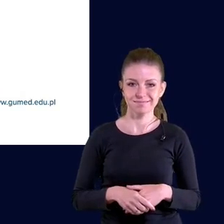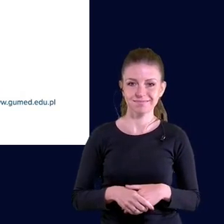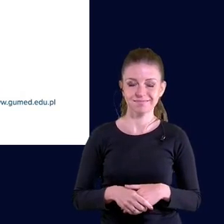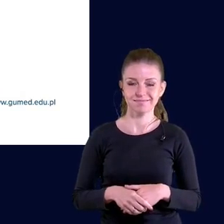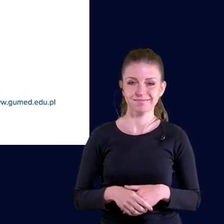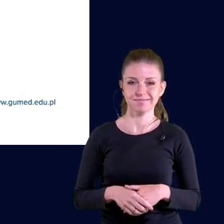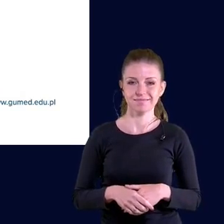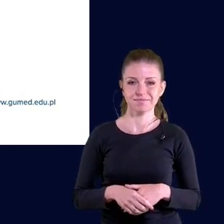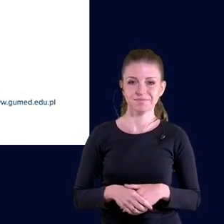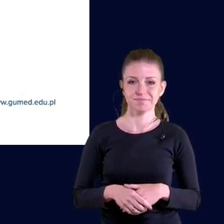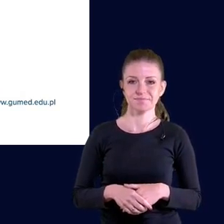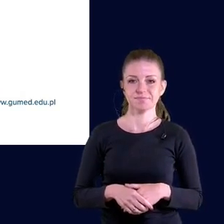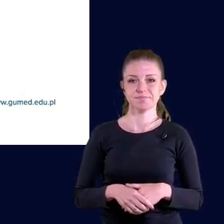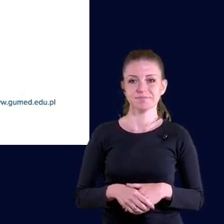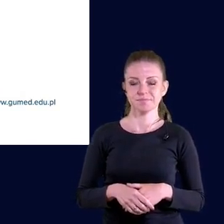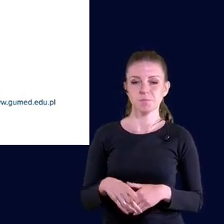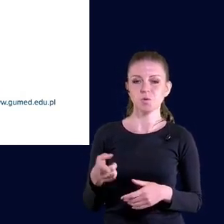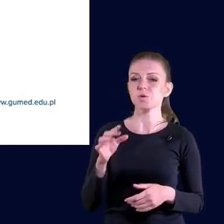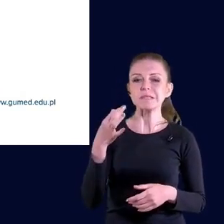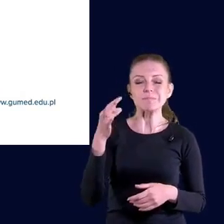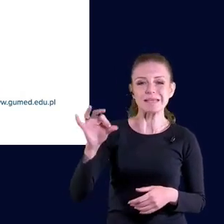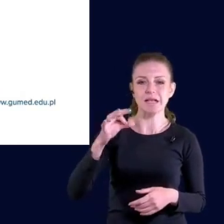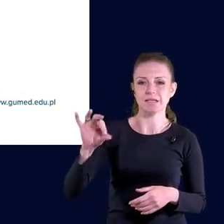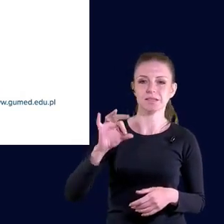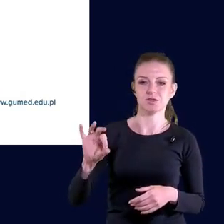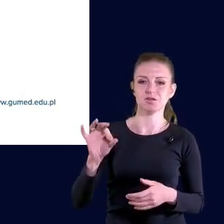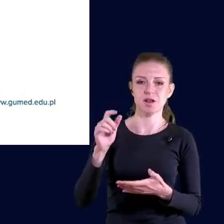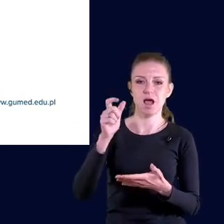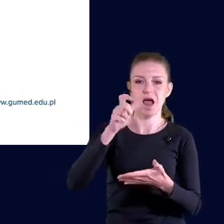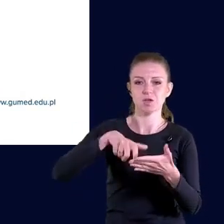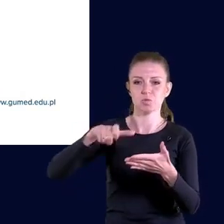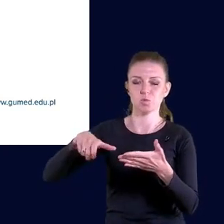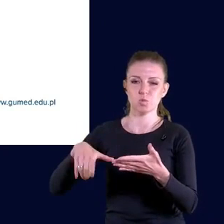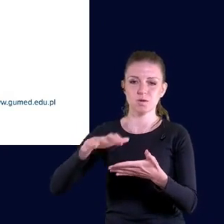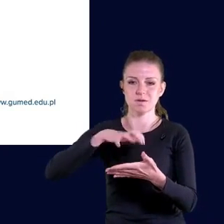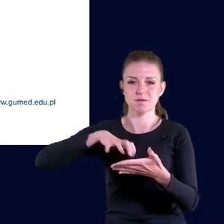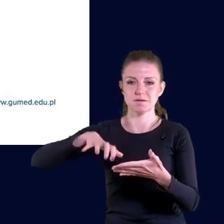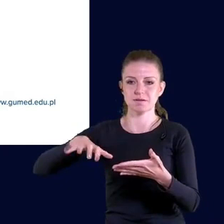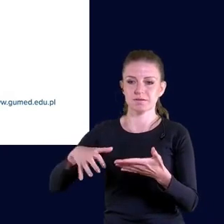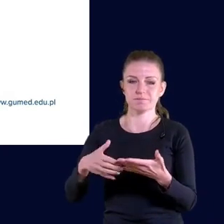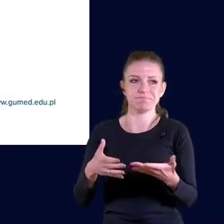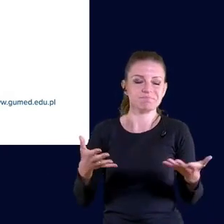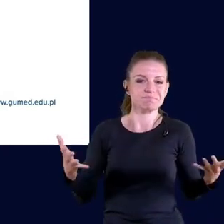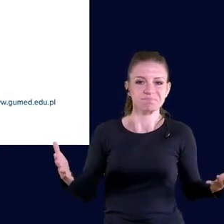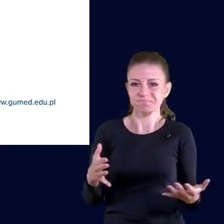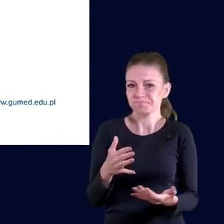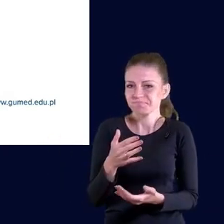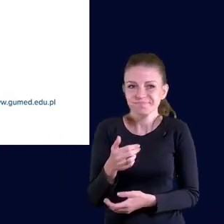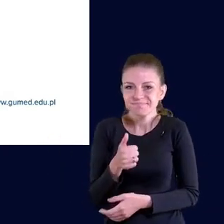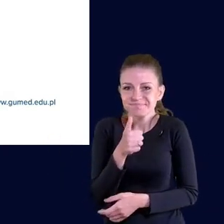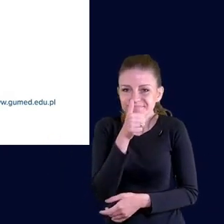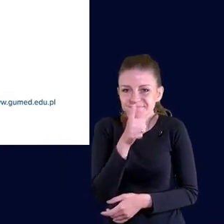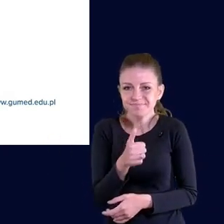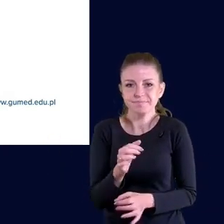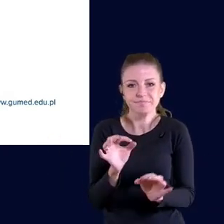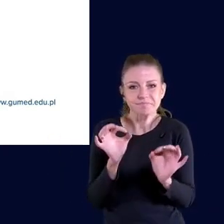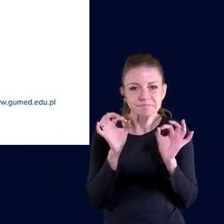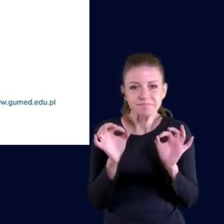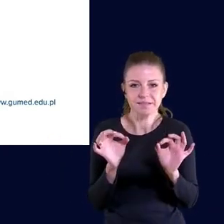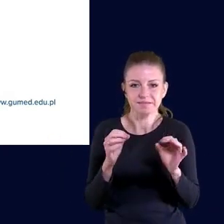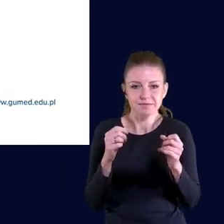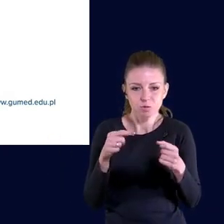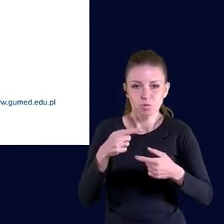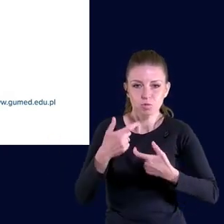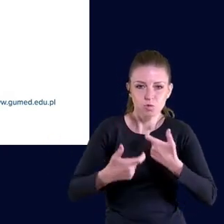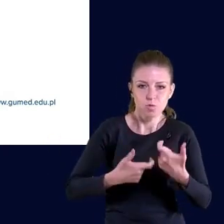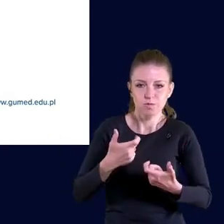specjalizacjach specjalistycznych artykułów częściach Niestety nie byliśmy w stanie prawidłowo zapisać się